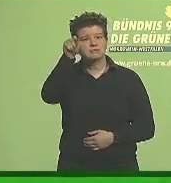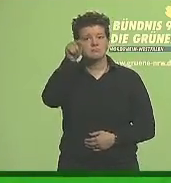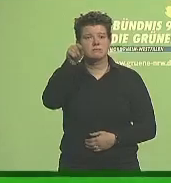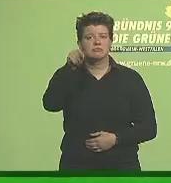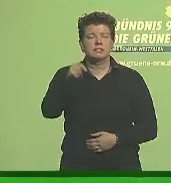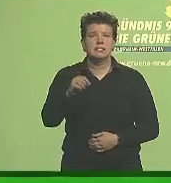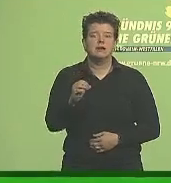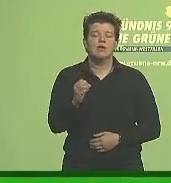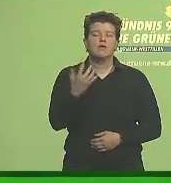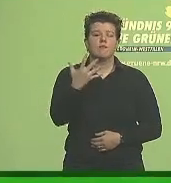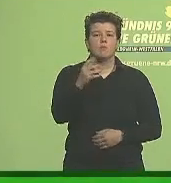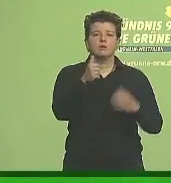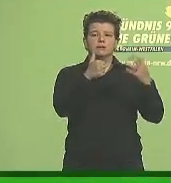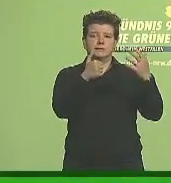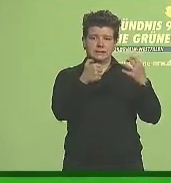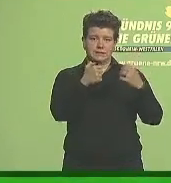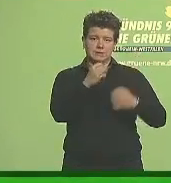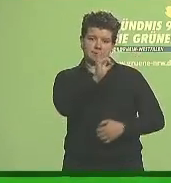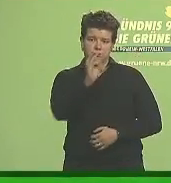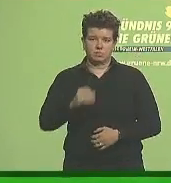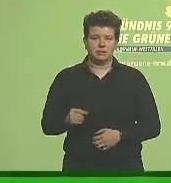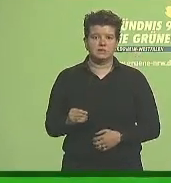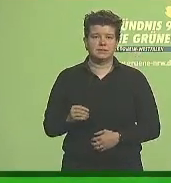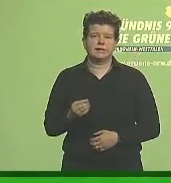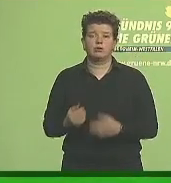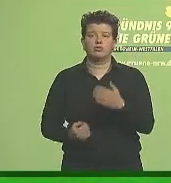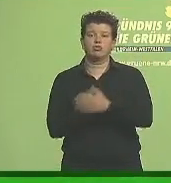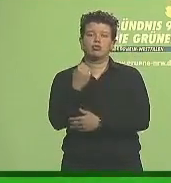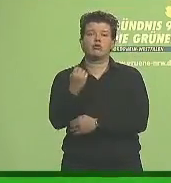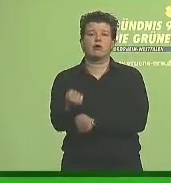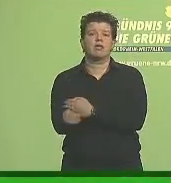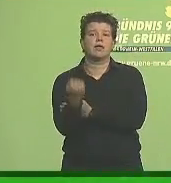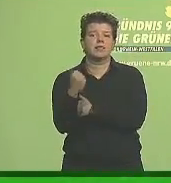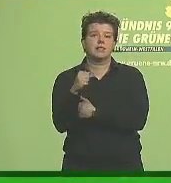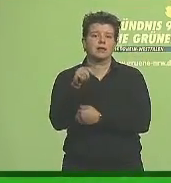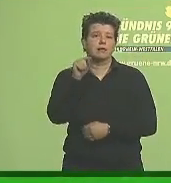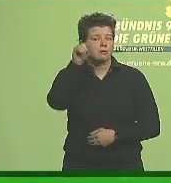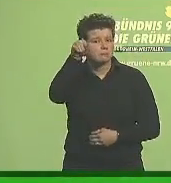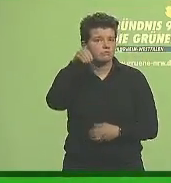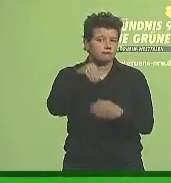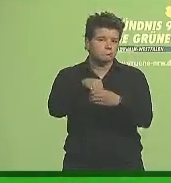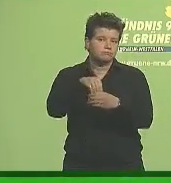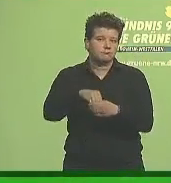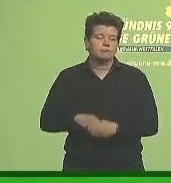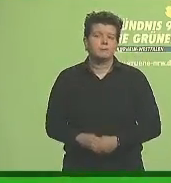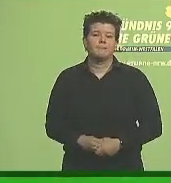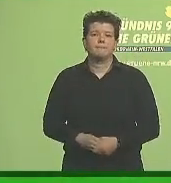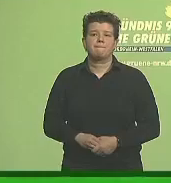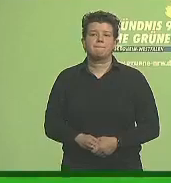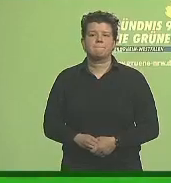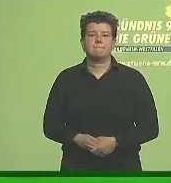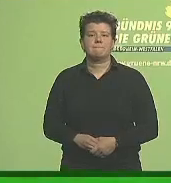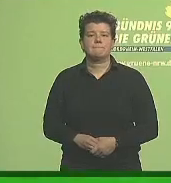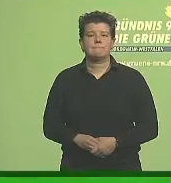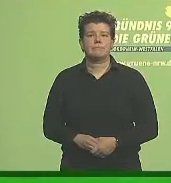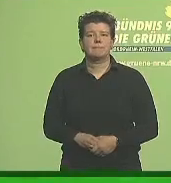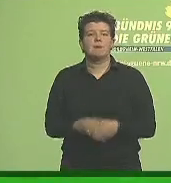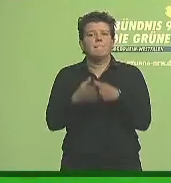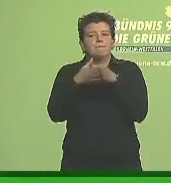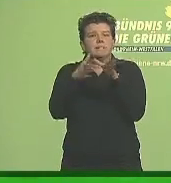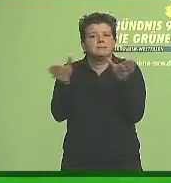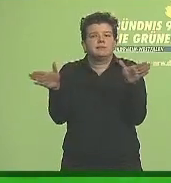keine Frage. Aber wir müssen uns ein Stück auch orientieren an dem, was wir können, wo wir derzeit stehen und wie die Perspektiven sich dann auch